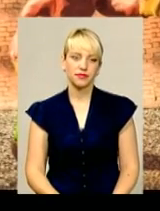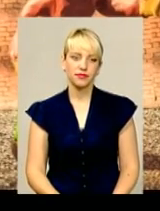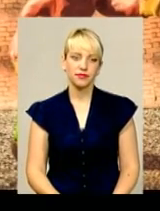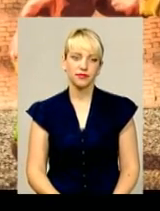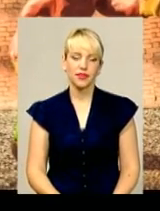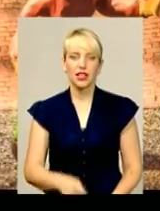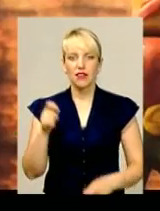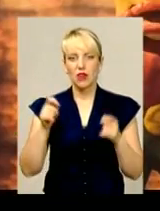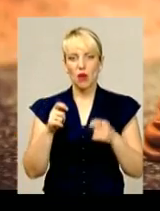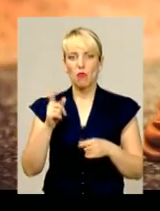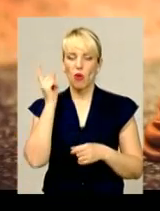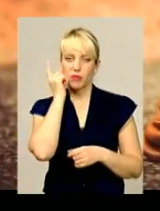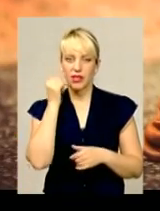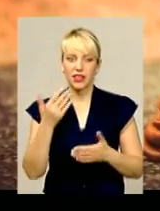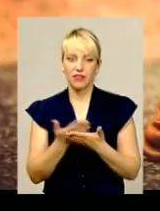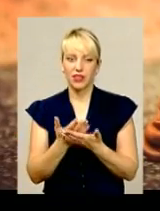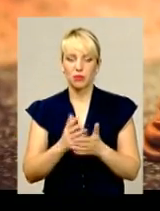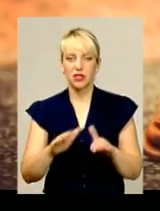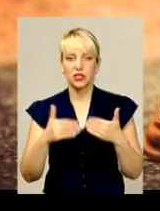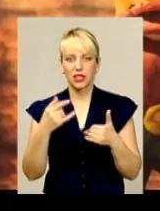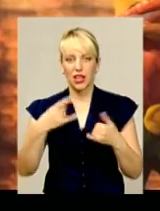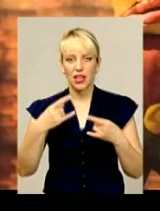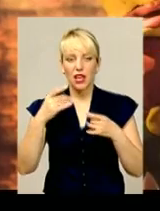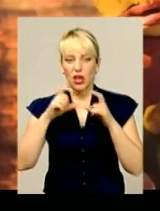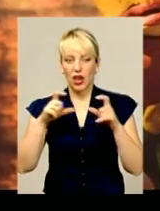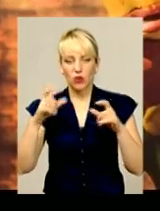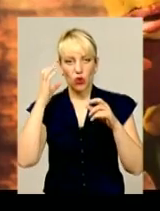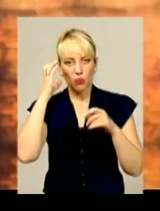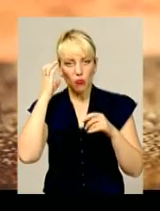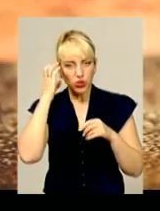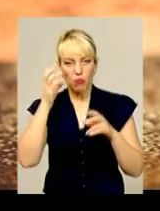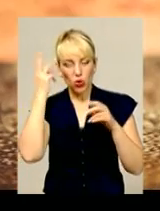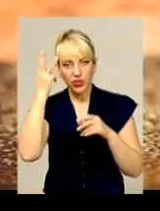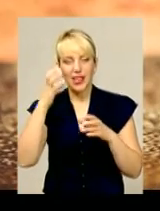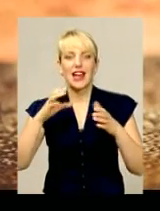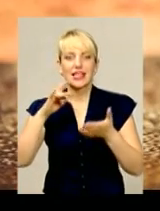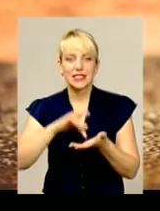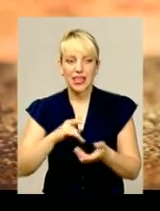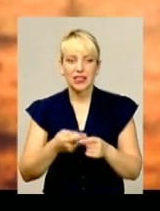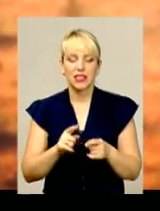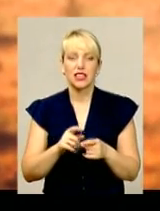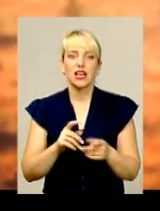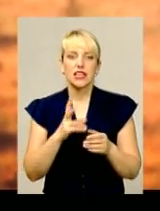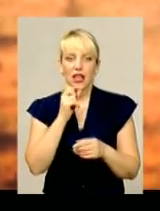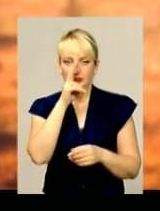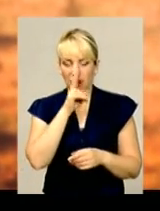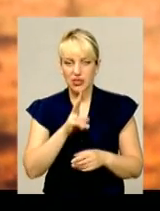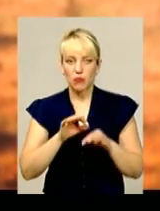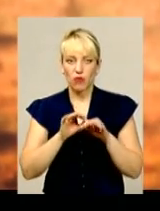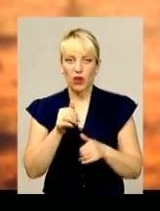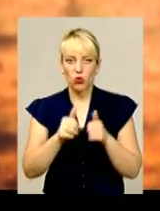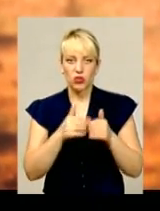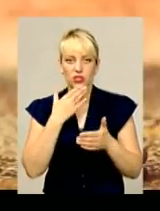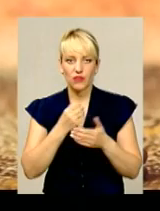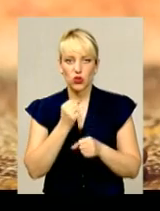Фестиваль мобільних фільмів, ініційований телерадіокомпанією «Поділля Центр», набирає обертів. За два місяці проведення конкурсу свої